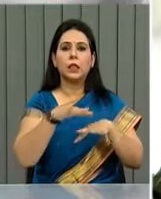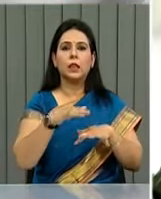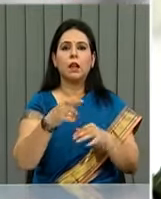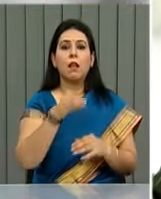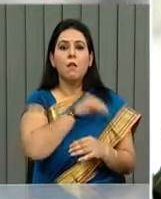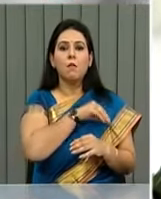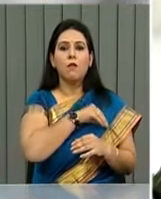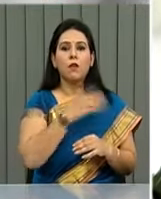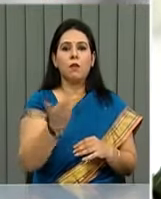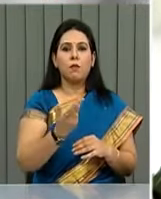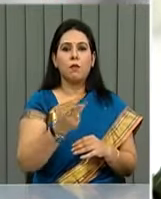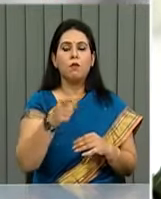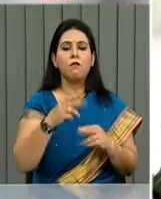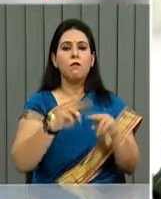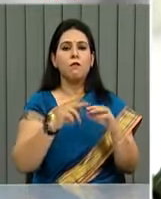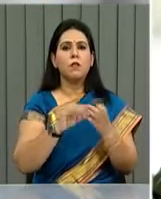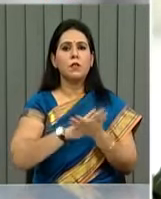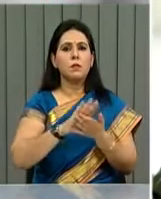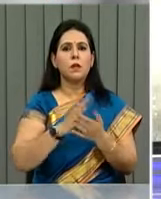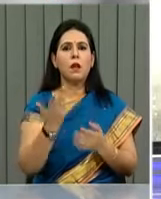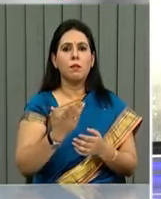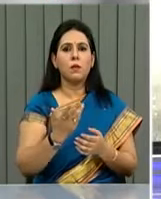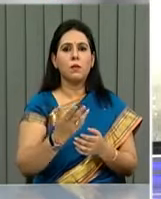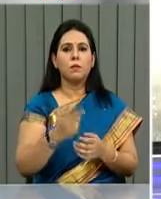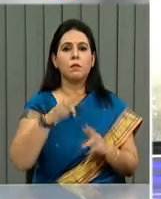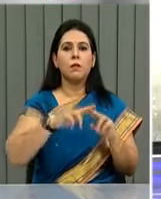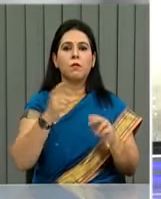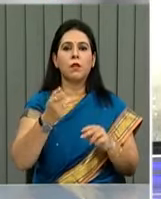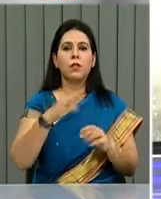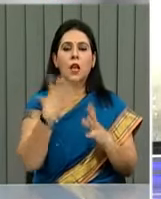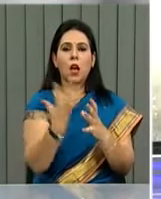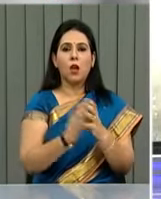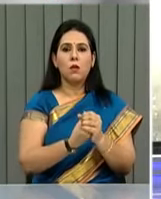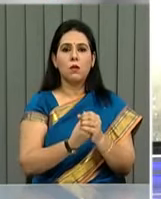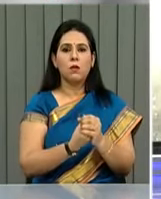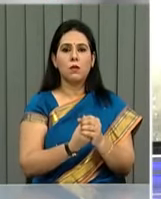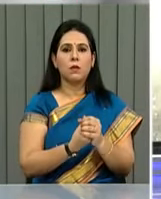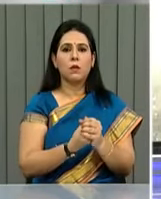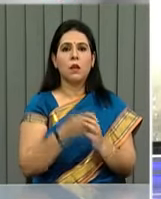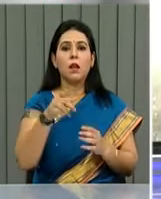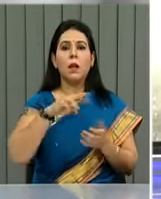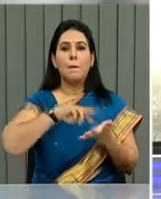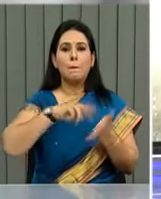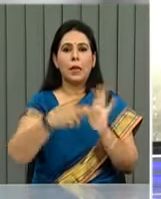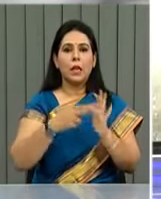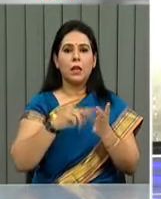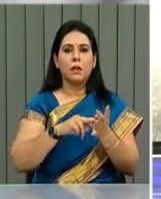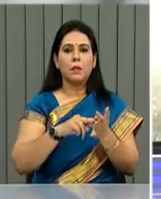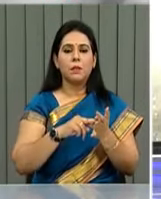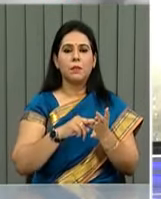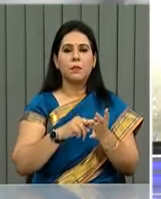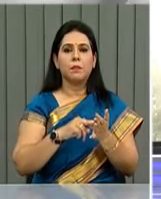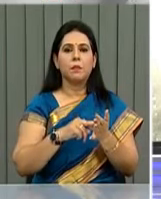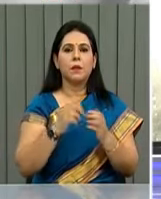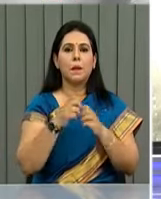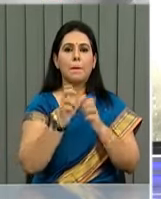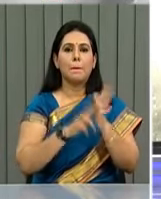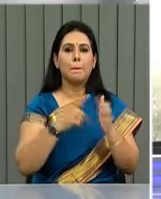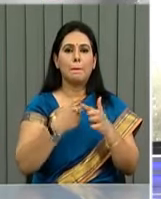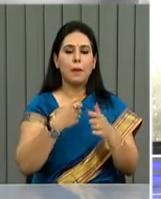क्या लाभ है और ये कितना फीजिबल है? देखिए, फाइनेंशियल इंक्लूजन इसका अर्थ होता है कि